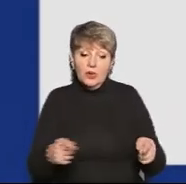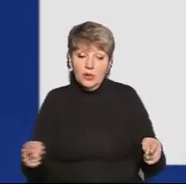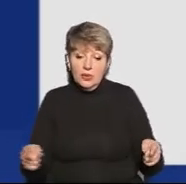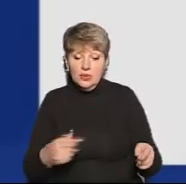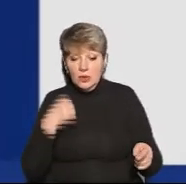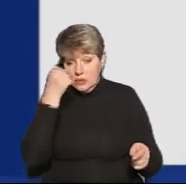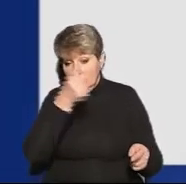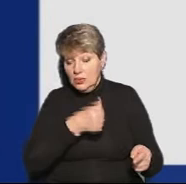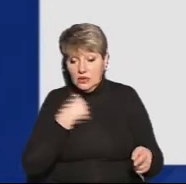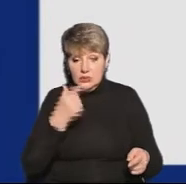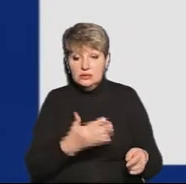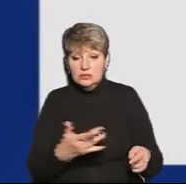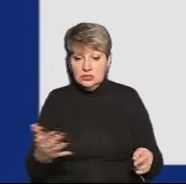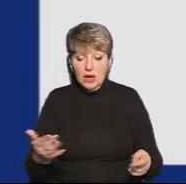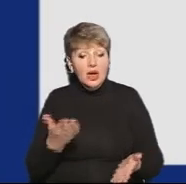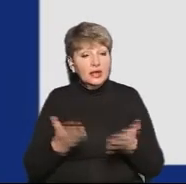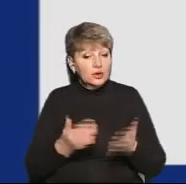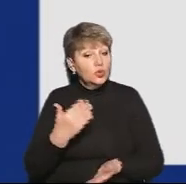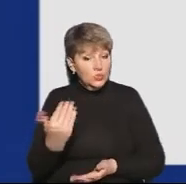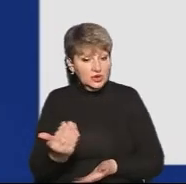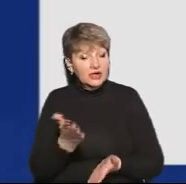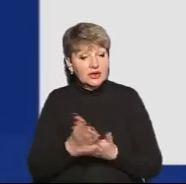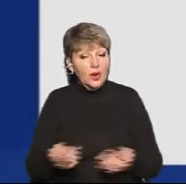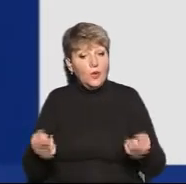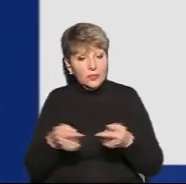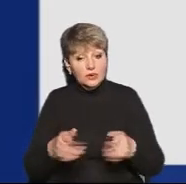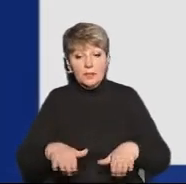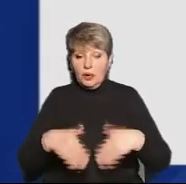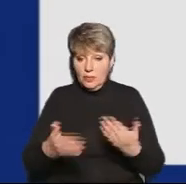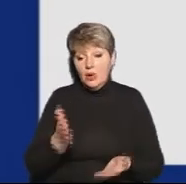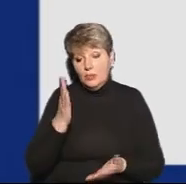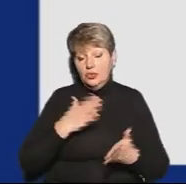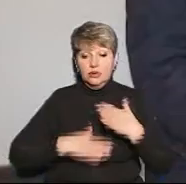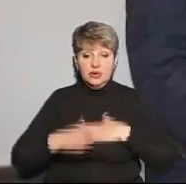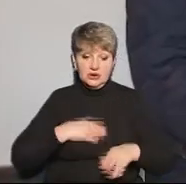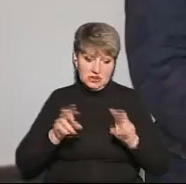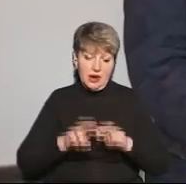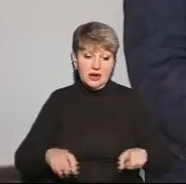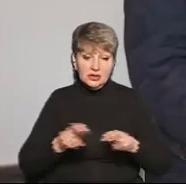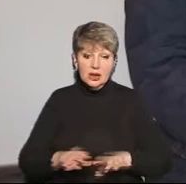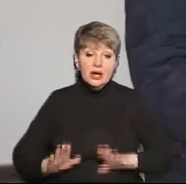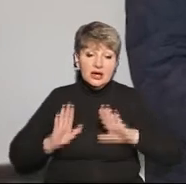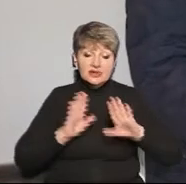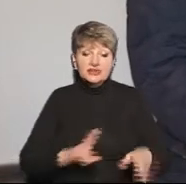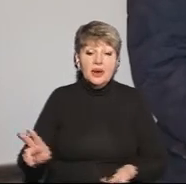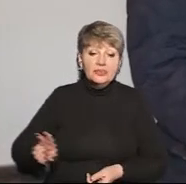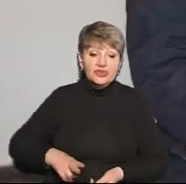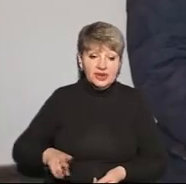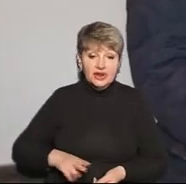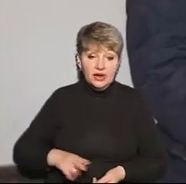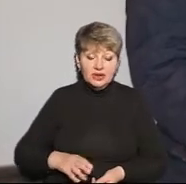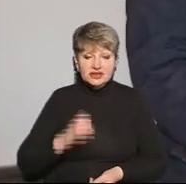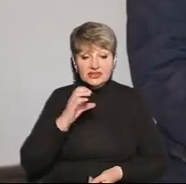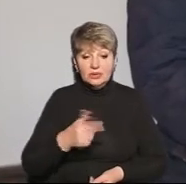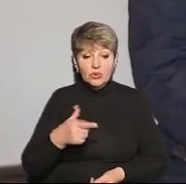значної кількості якогось часу. Якщо у них є конкретні пропозиції, ми будемо раді їх розглянути. Заступник директора Сміла